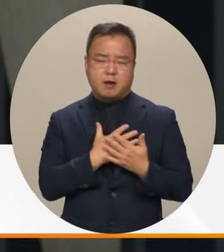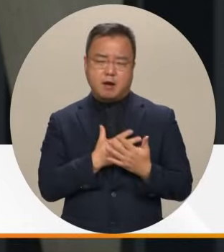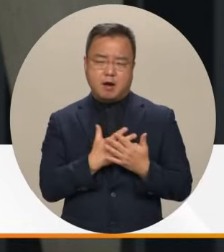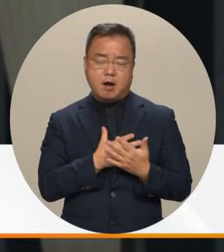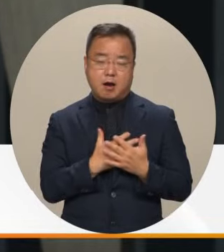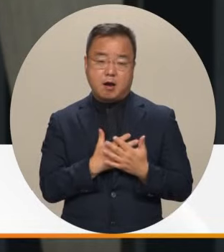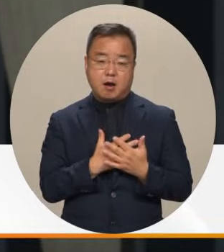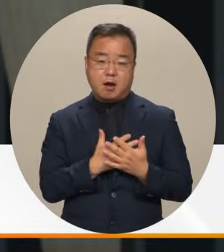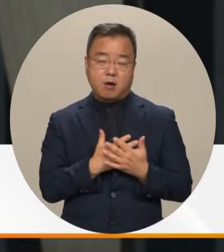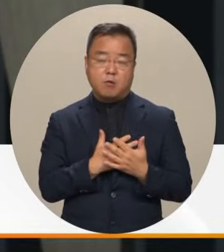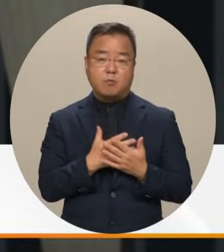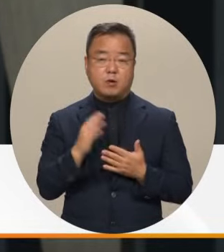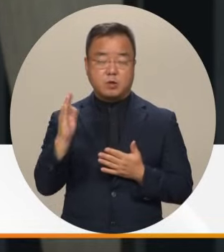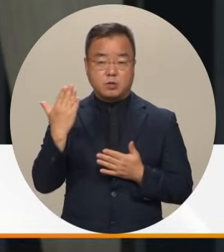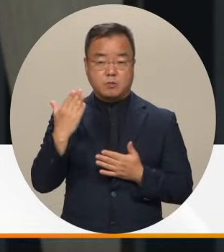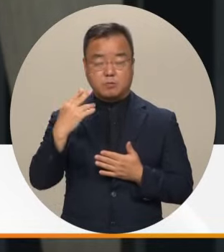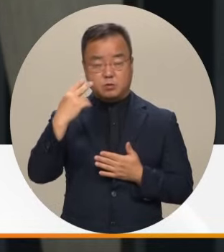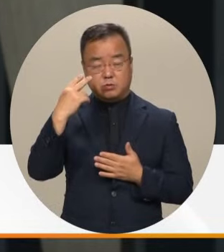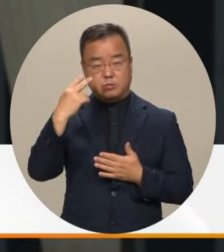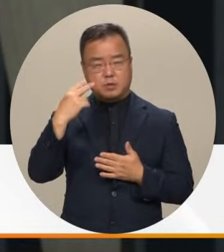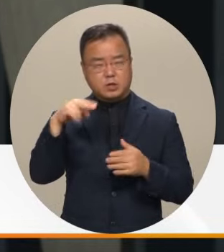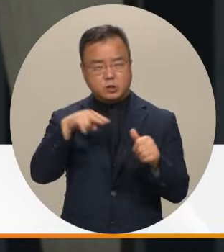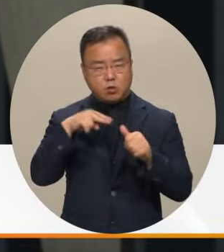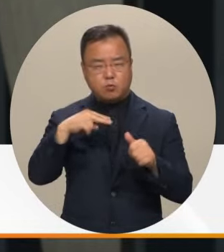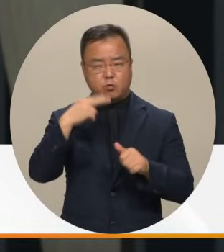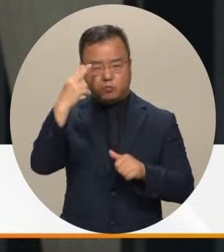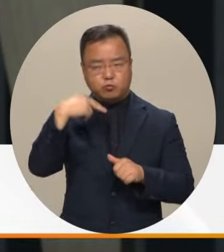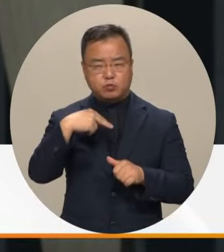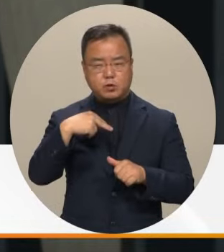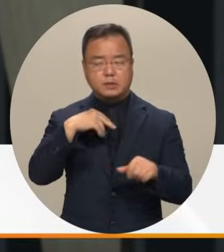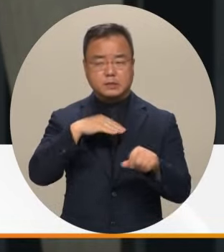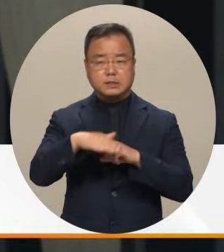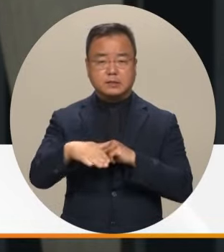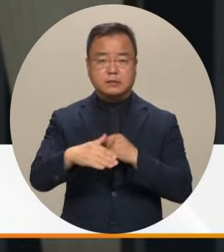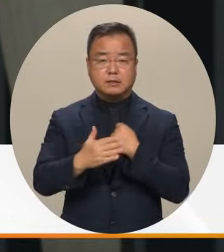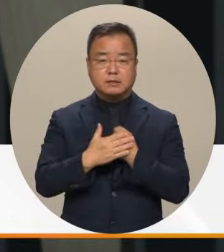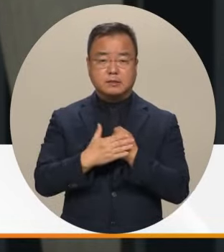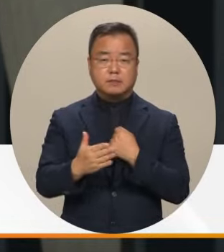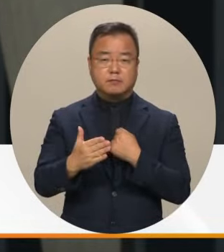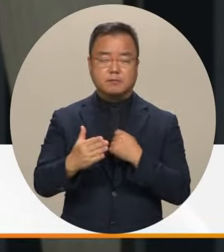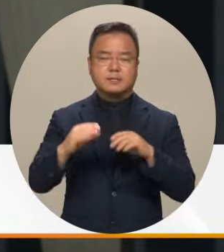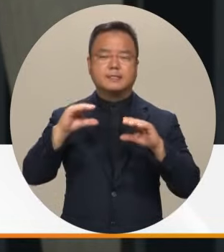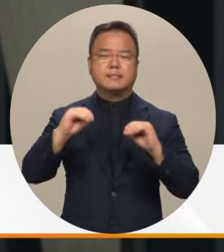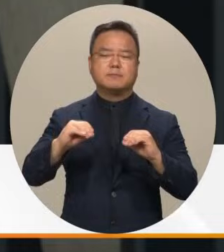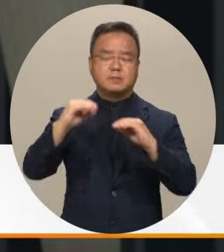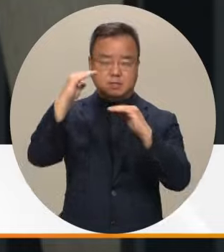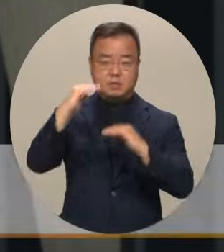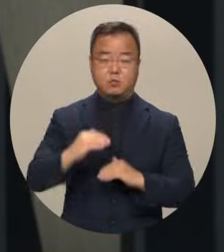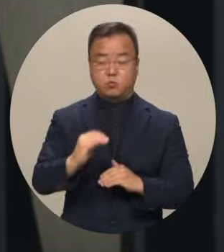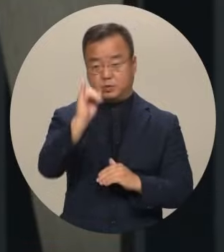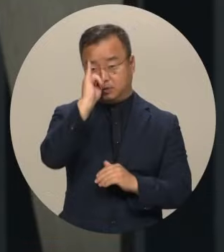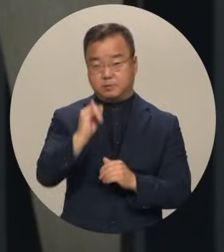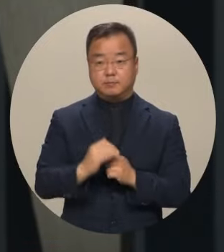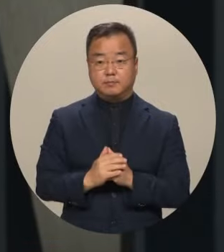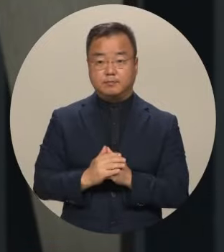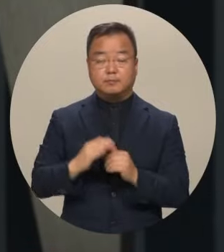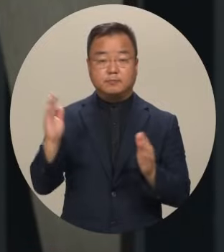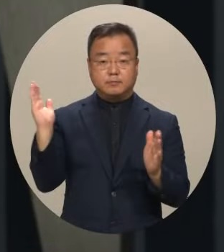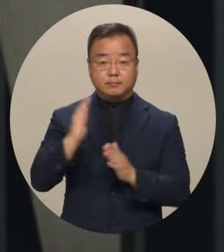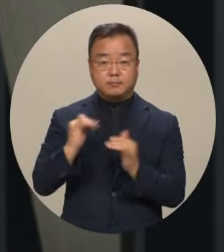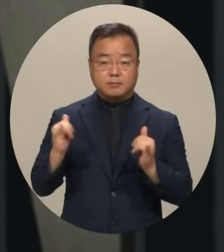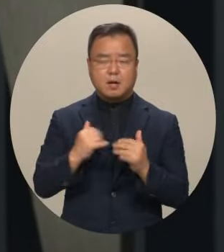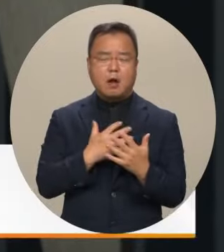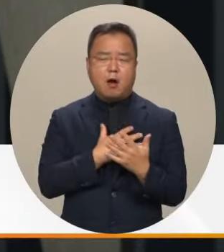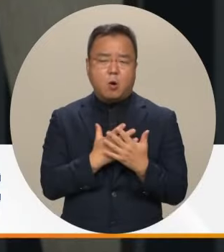일단 최근에는 블라인드 면접이이어서 어 반드시 금지되는 내용들이 있습니다 근데 학생들이 어